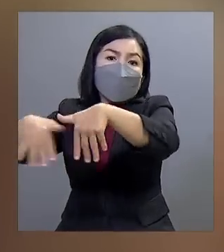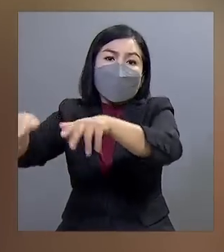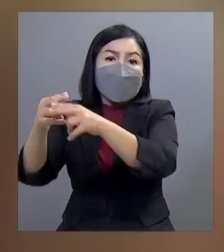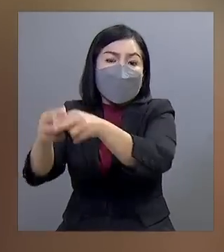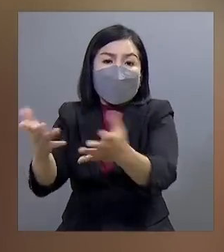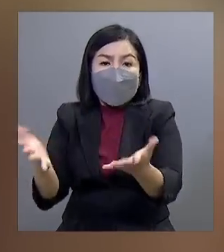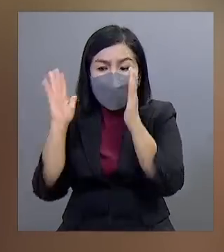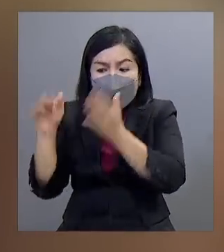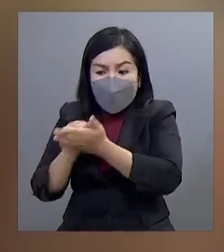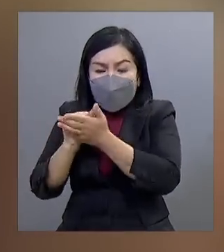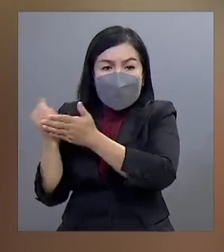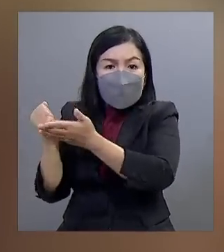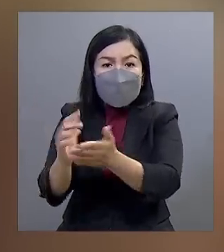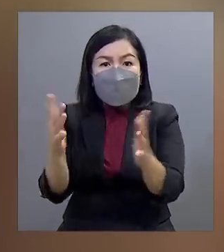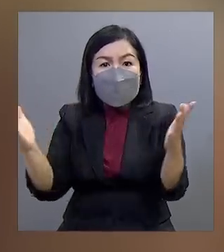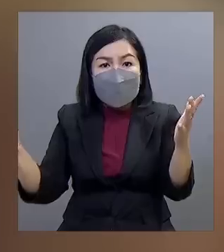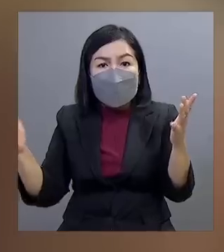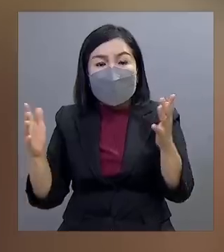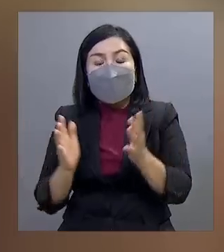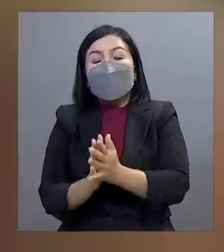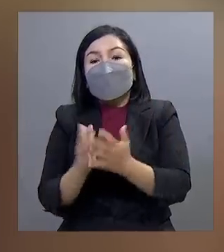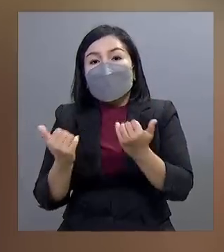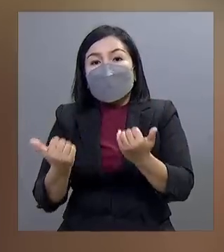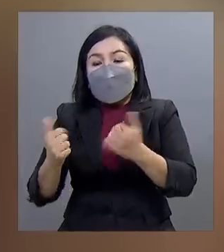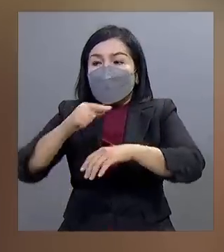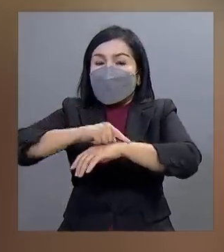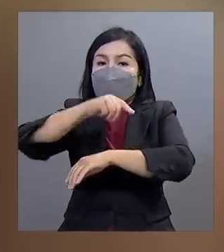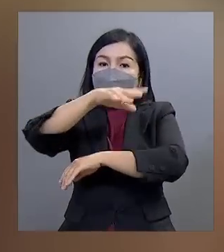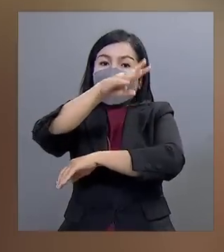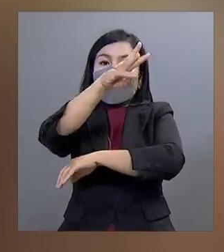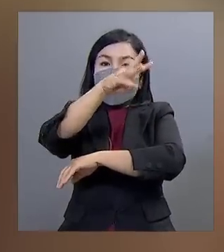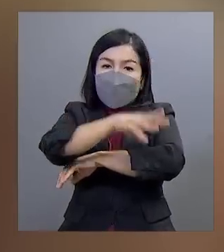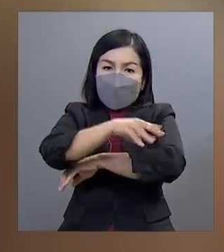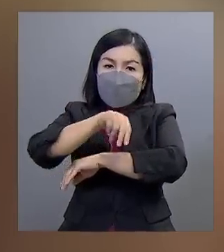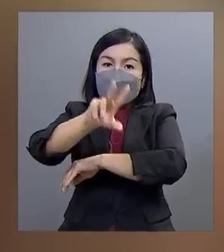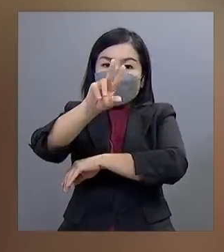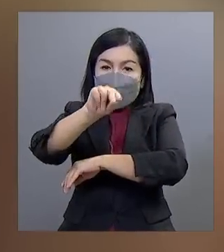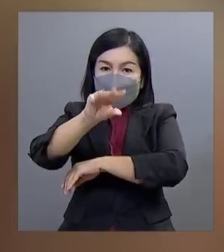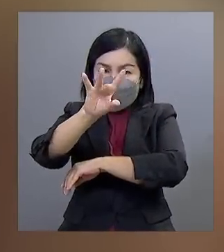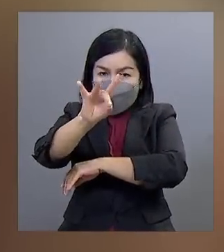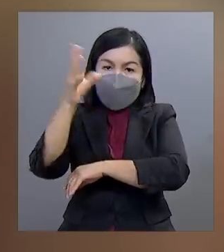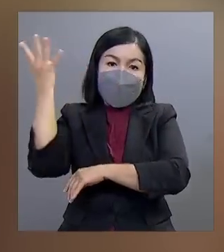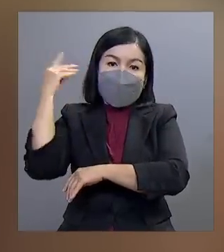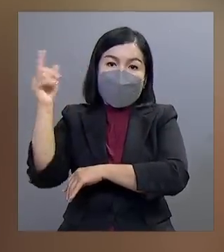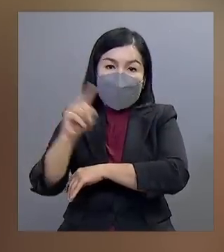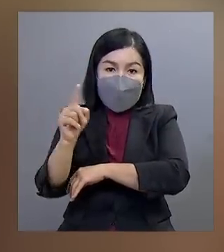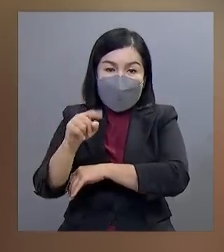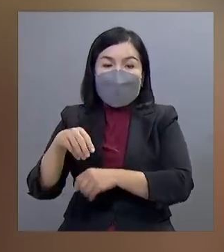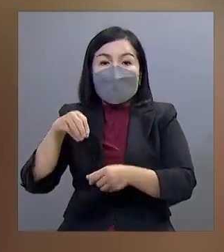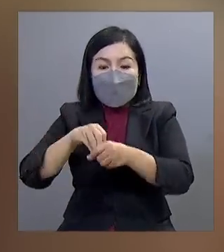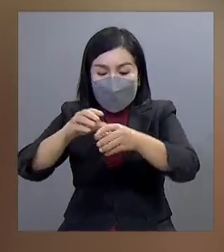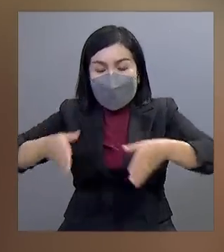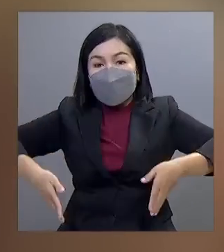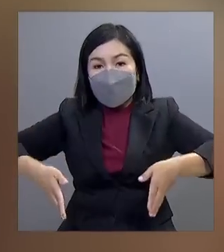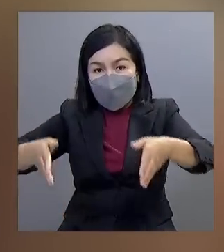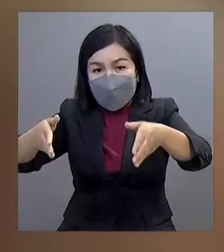สำหรับเหตุการณ์นี้นะคะเกิดขึ้นช่วงเวลาประมาณ 18:38 นาทีค่ะจุดเกิดเหตุอยู่ที่บริเวณบัน